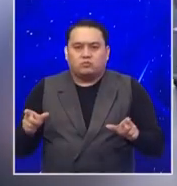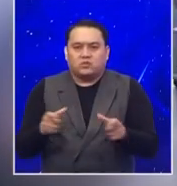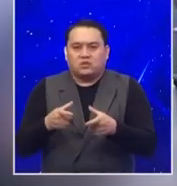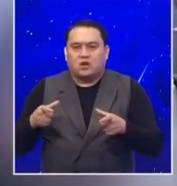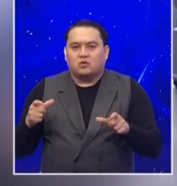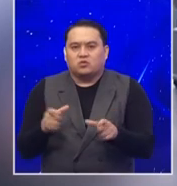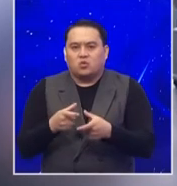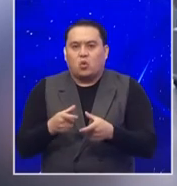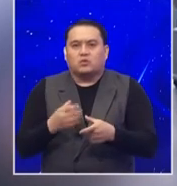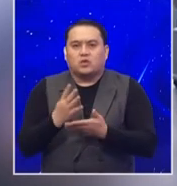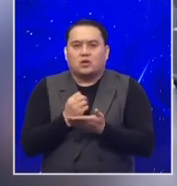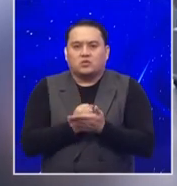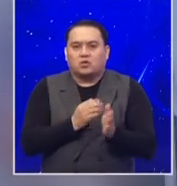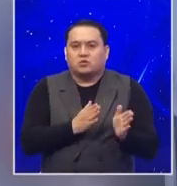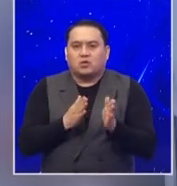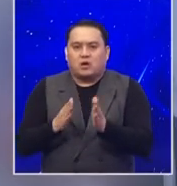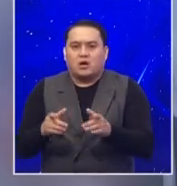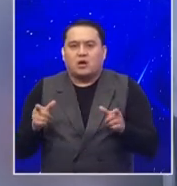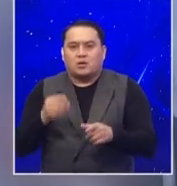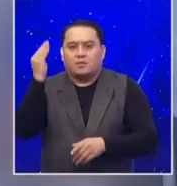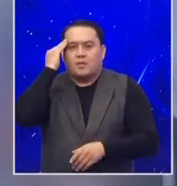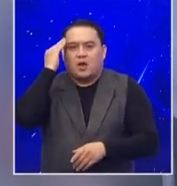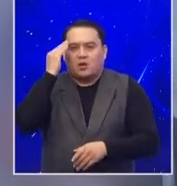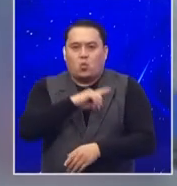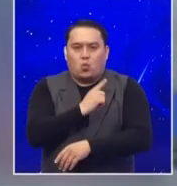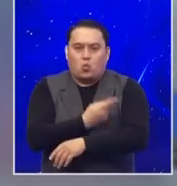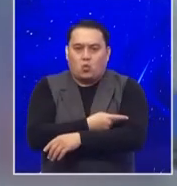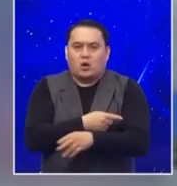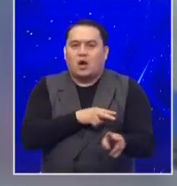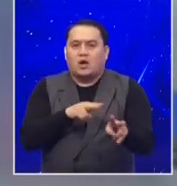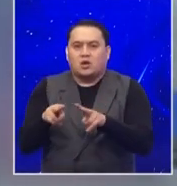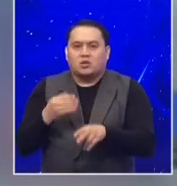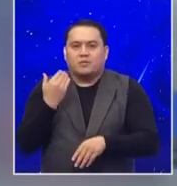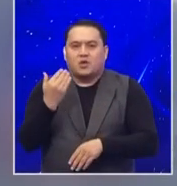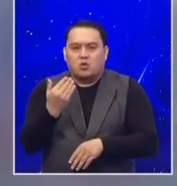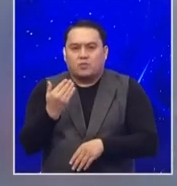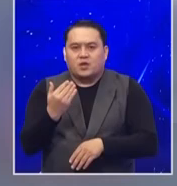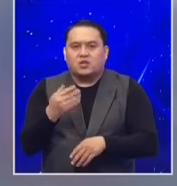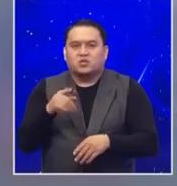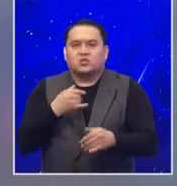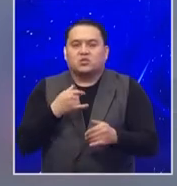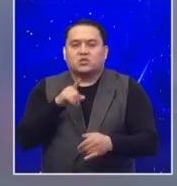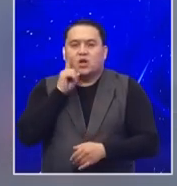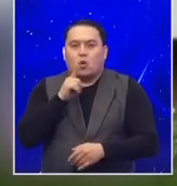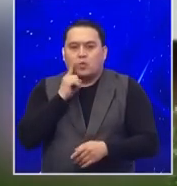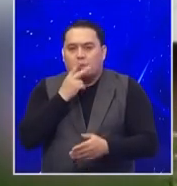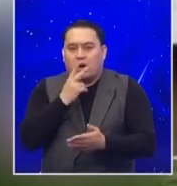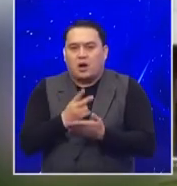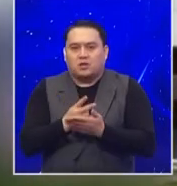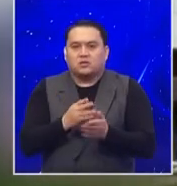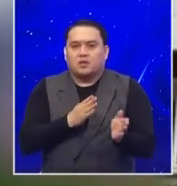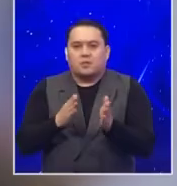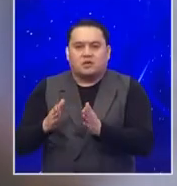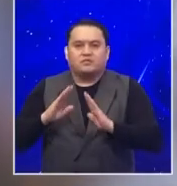меры. В желтой сохраняются действующие карантинные меры и усиливается контроль за их соблюдением. А зеленая является показателем